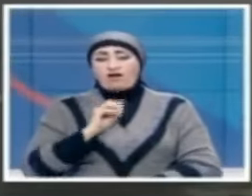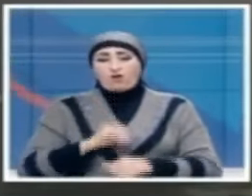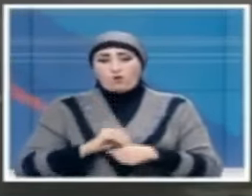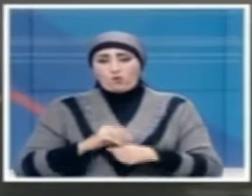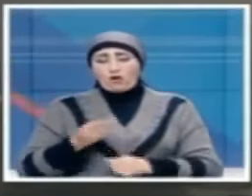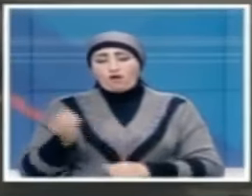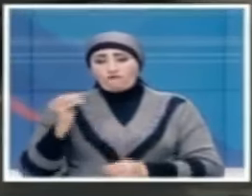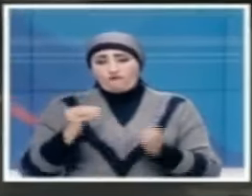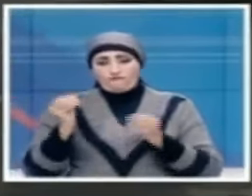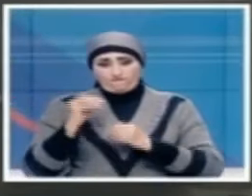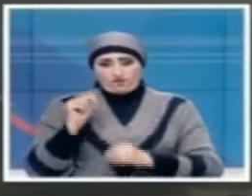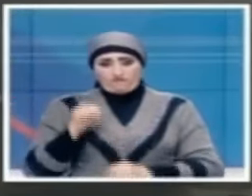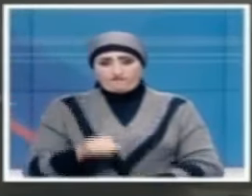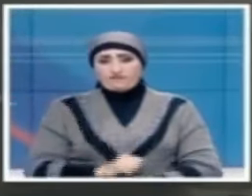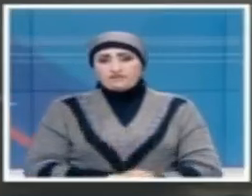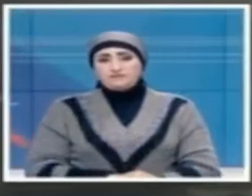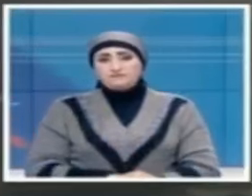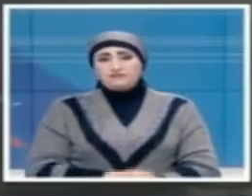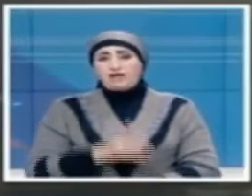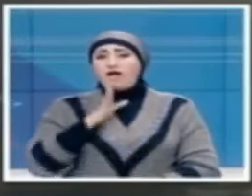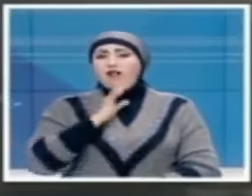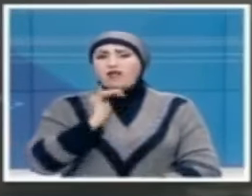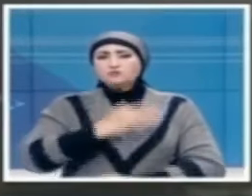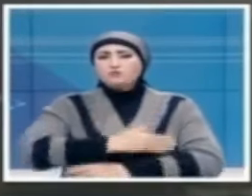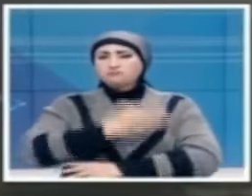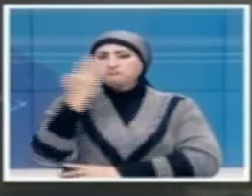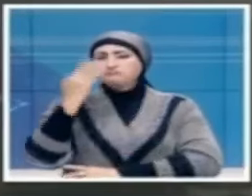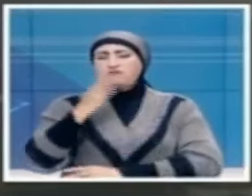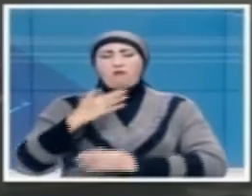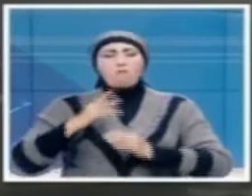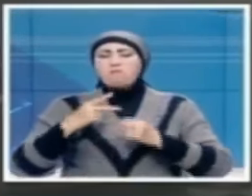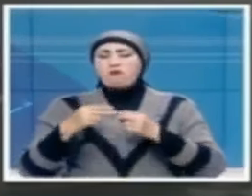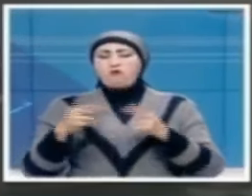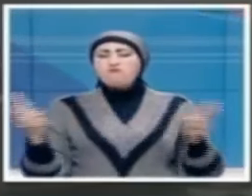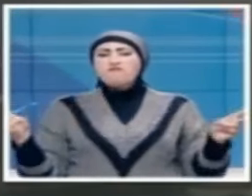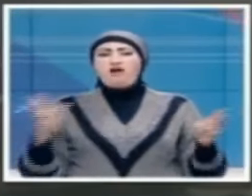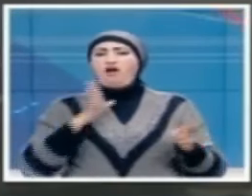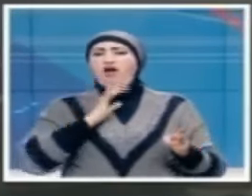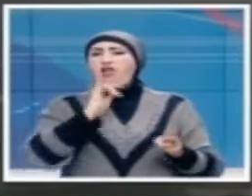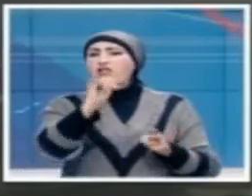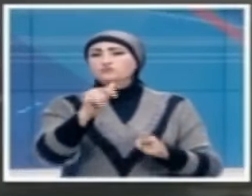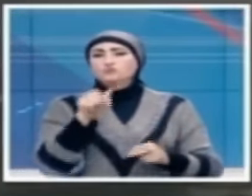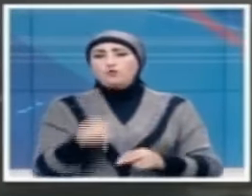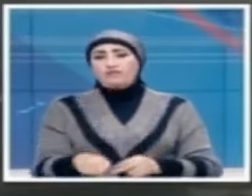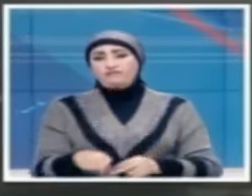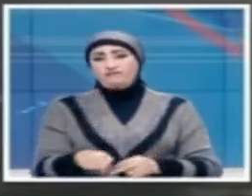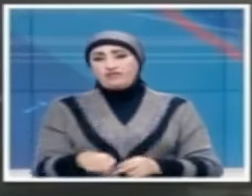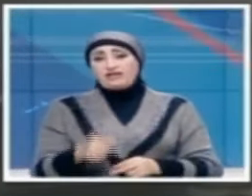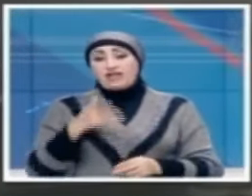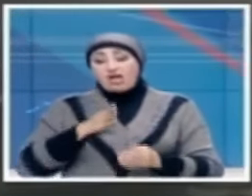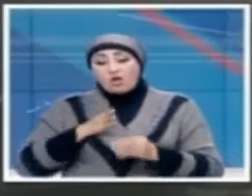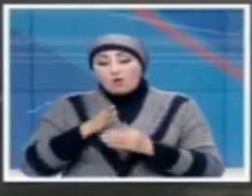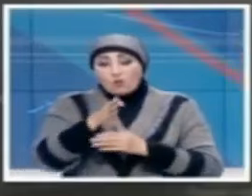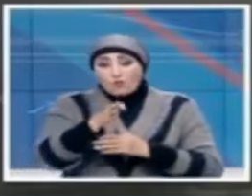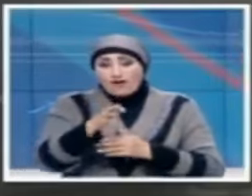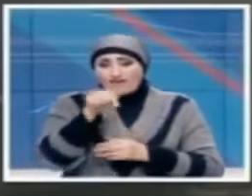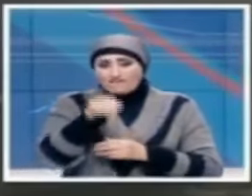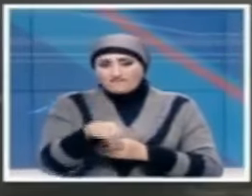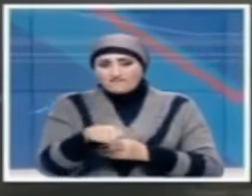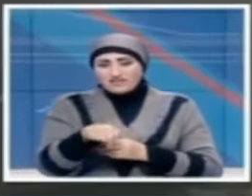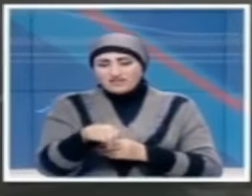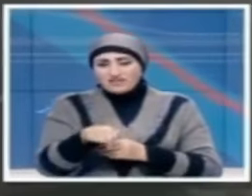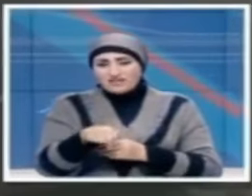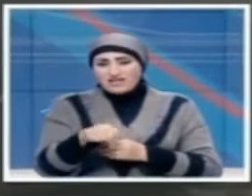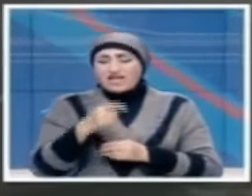وأبدا المعبر يعني مفتوح ويقدم كل ما يلزم من مساعدات، ولكن مسألة عدد الشاحنات التي تدخل إذا